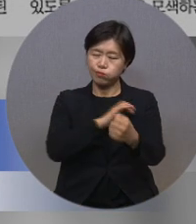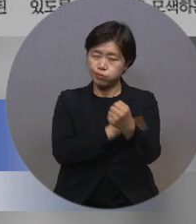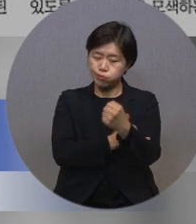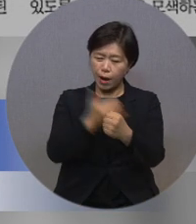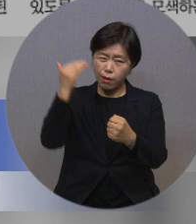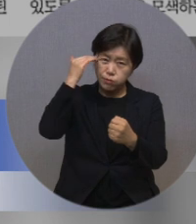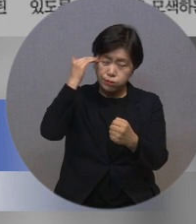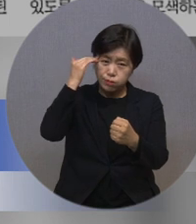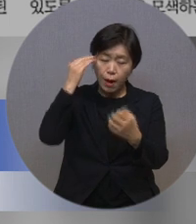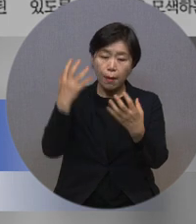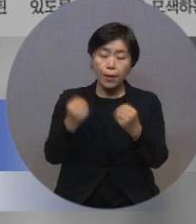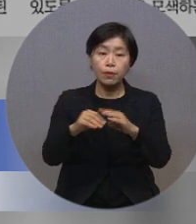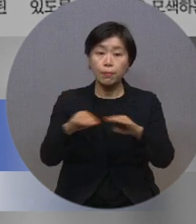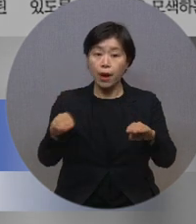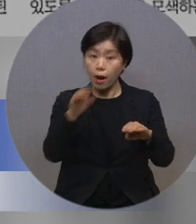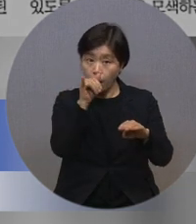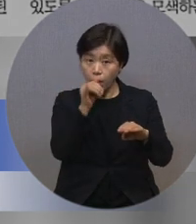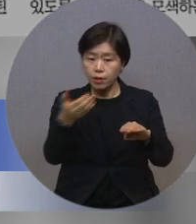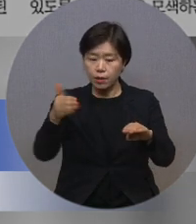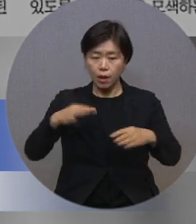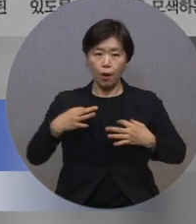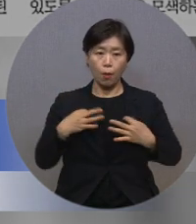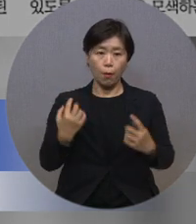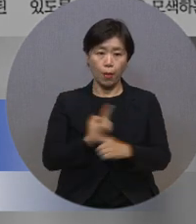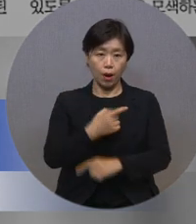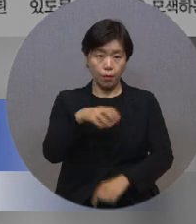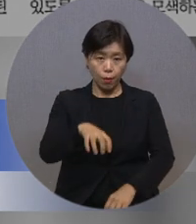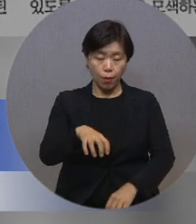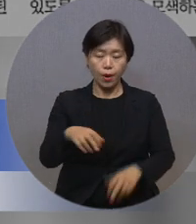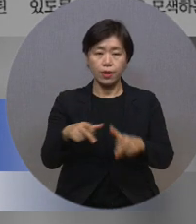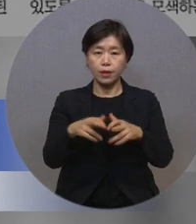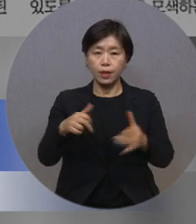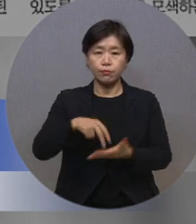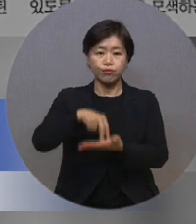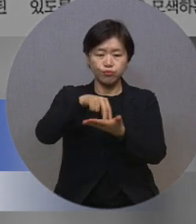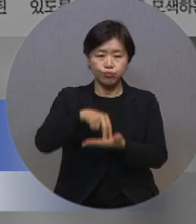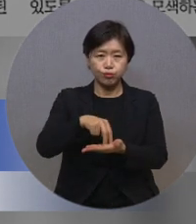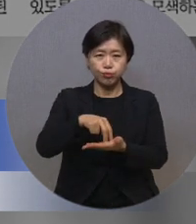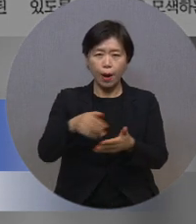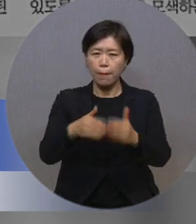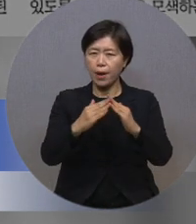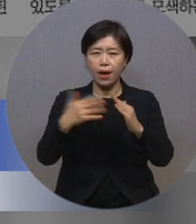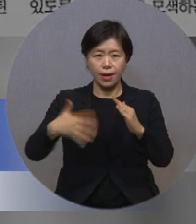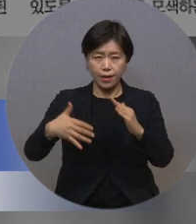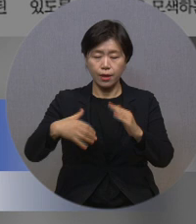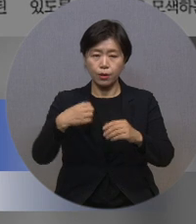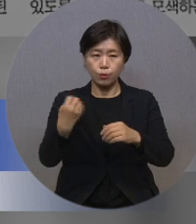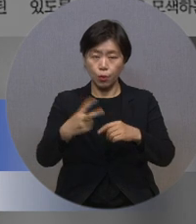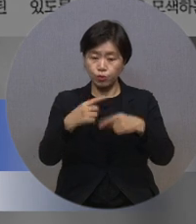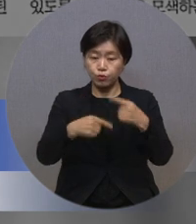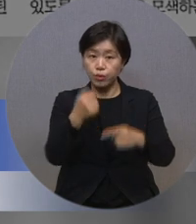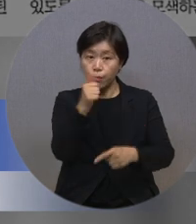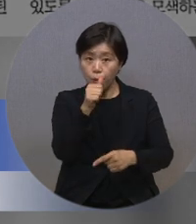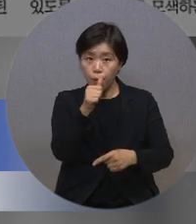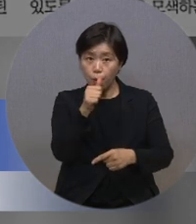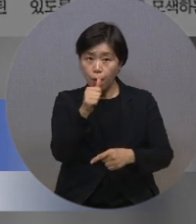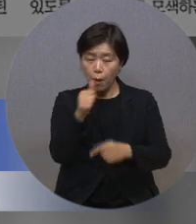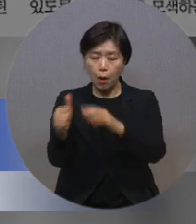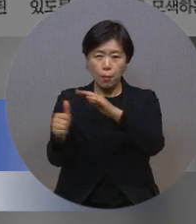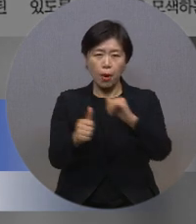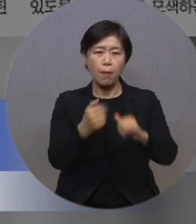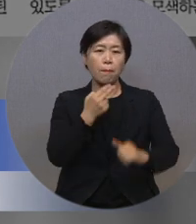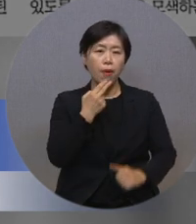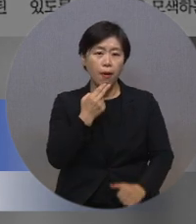많이 개선됐지만이 탈의실과 장애인 승강기 미설치나 수어통역사 미배치 등 물리적